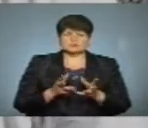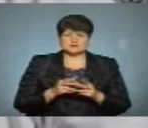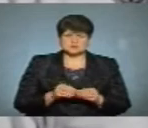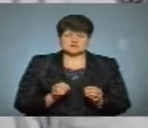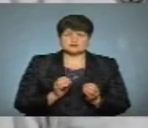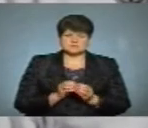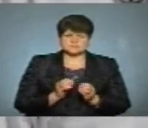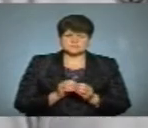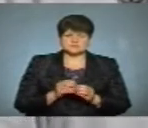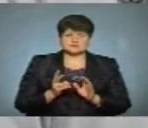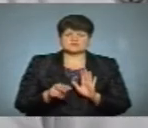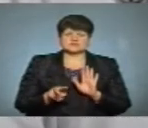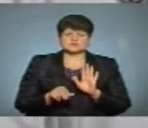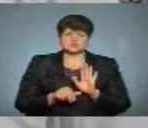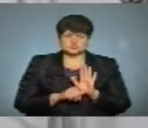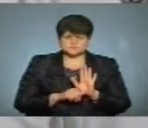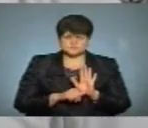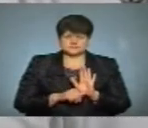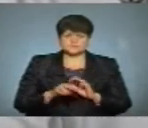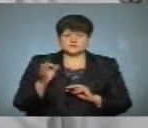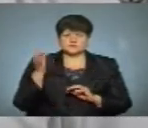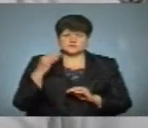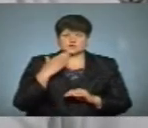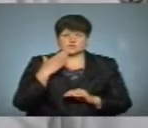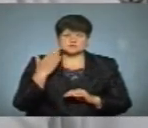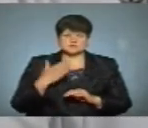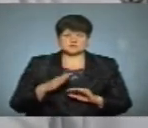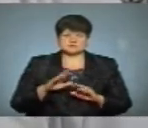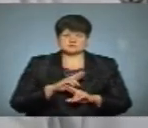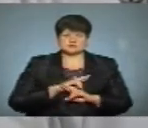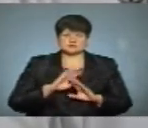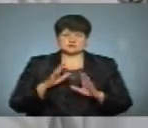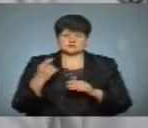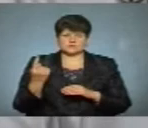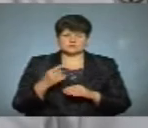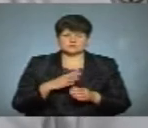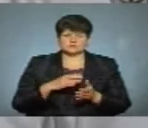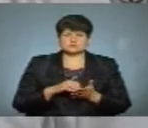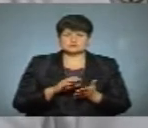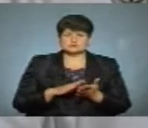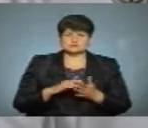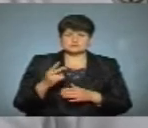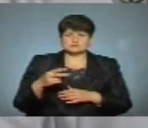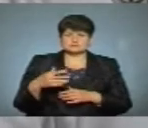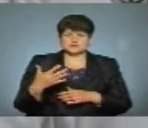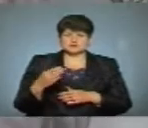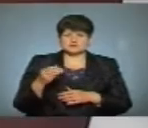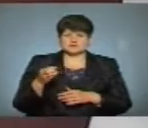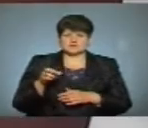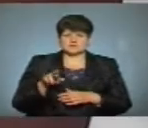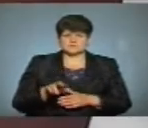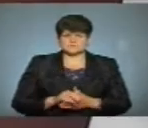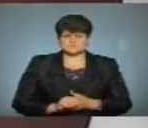лишається 26. Нагадаю, що останній летальний випадок в області був зареєстрований 25 травня.